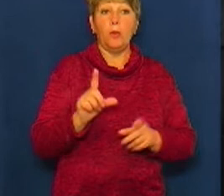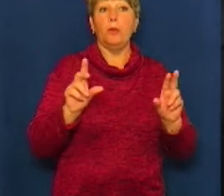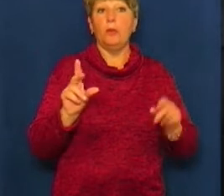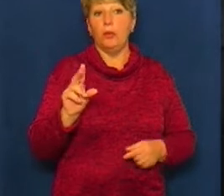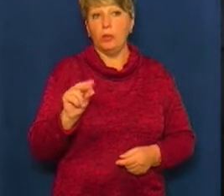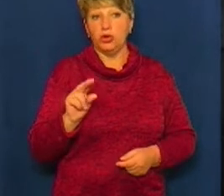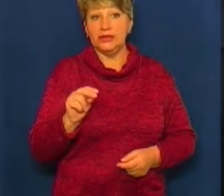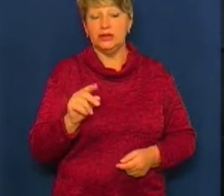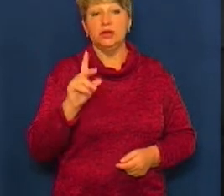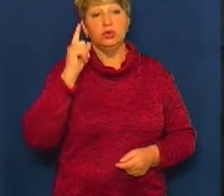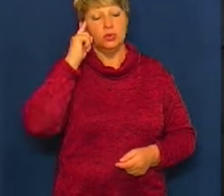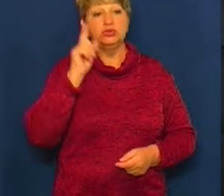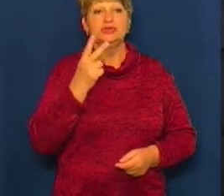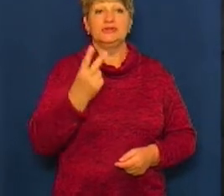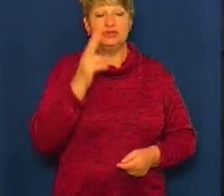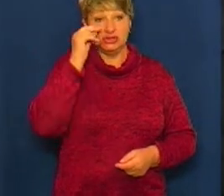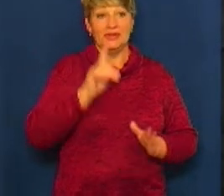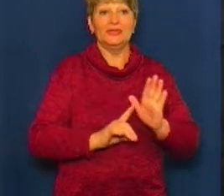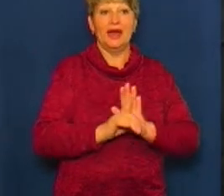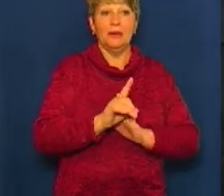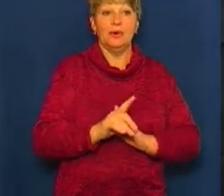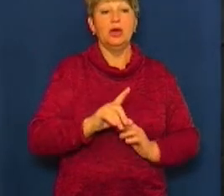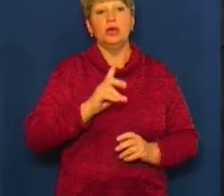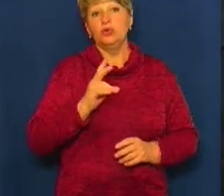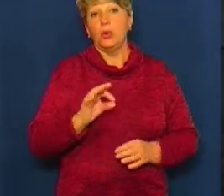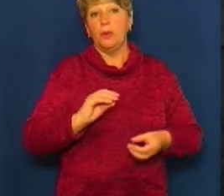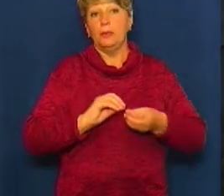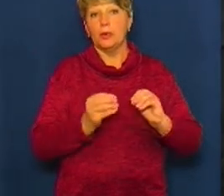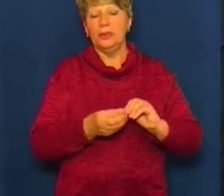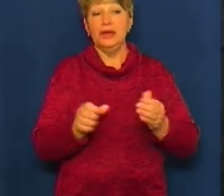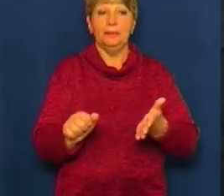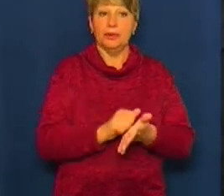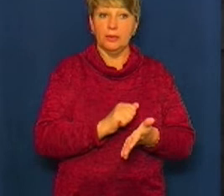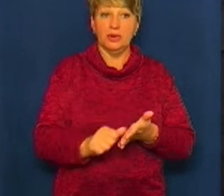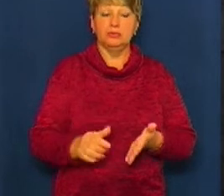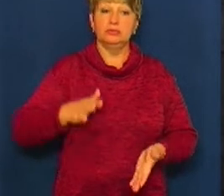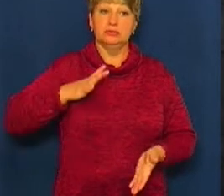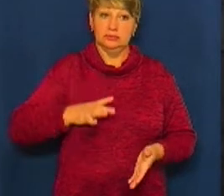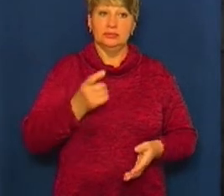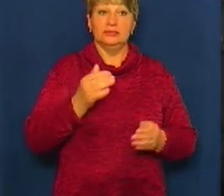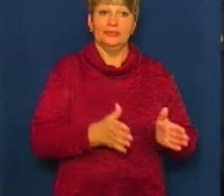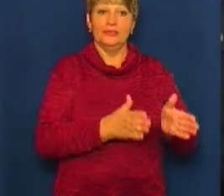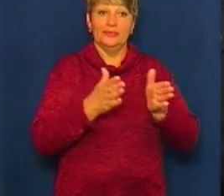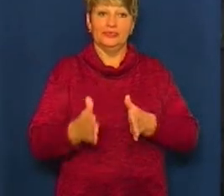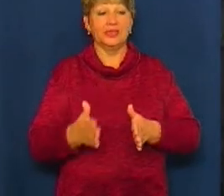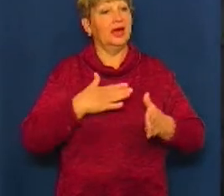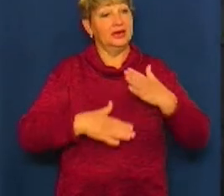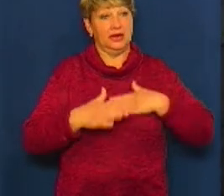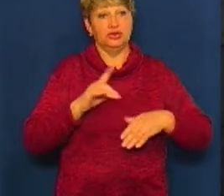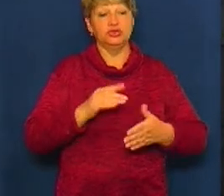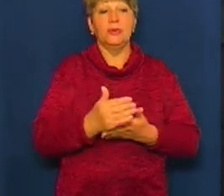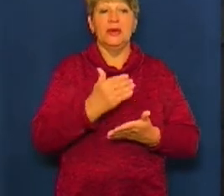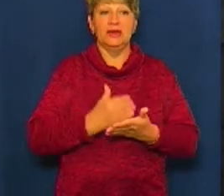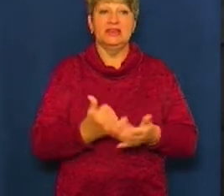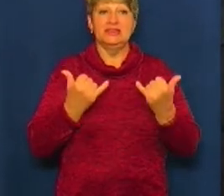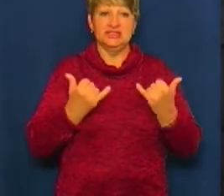будемо з 2 числа займатися, але за проблем з паперами доводиться трошки чекати. Дуже радий, що нарешті, хоч сьогодні,